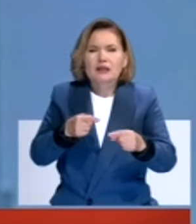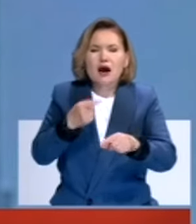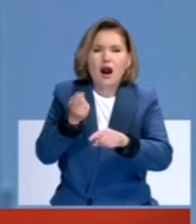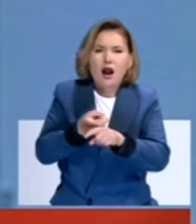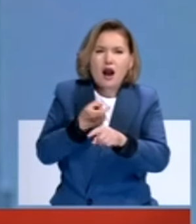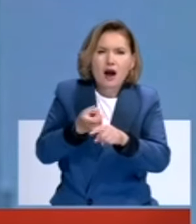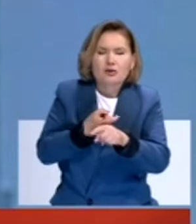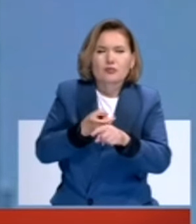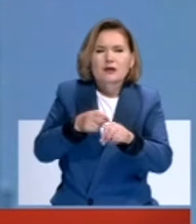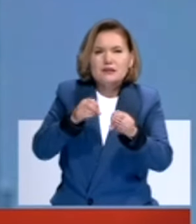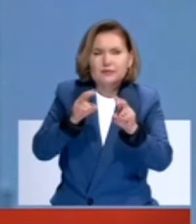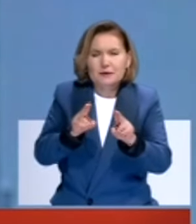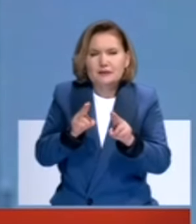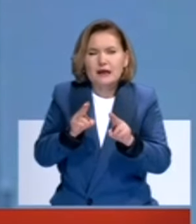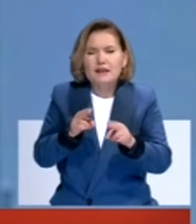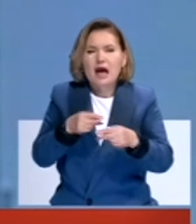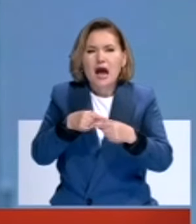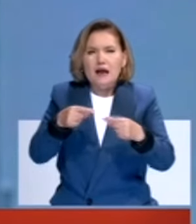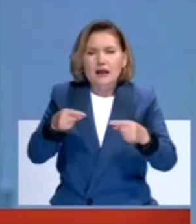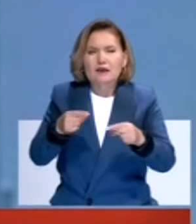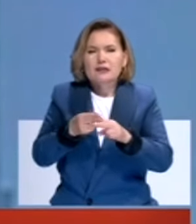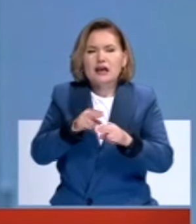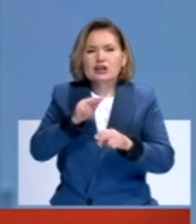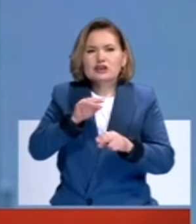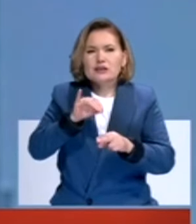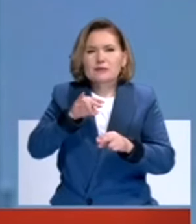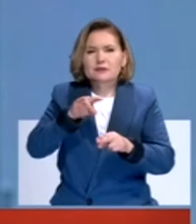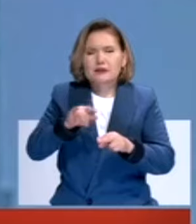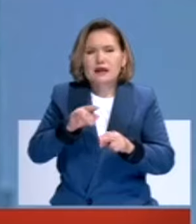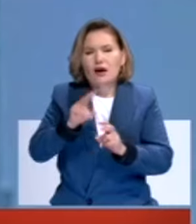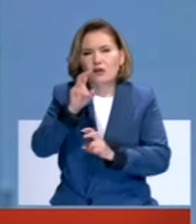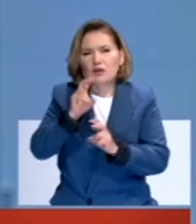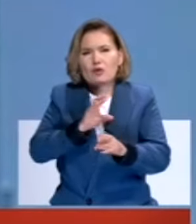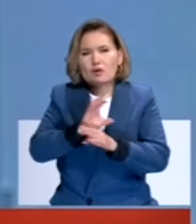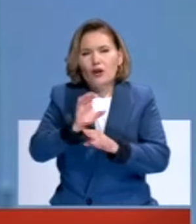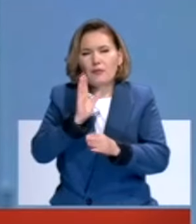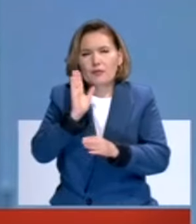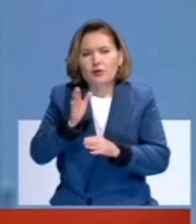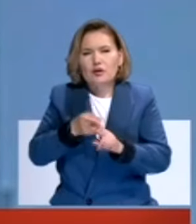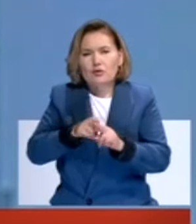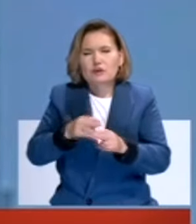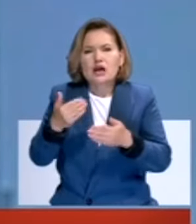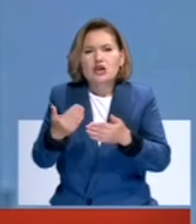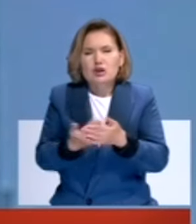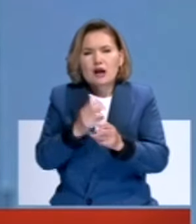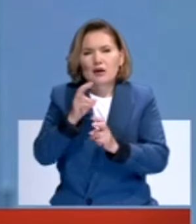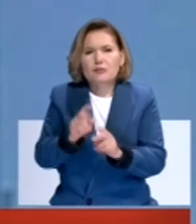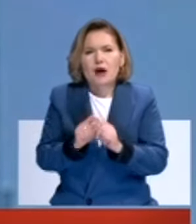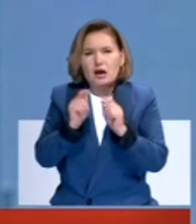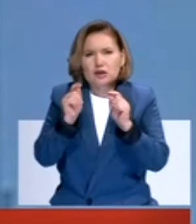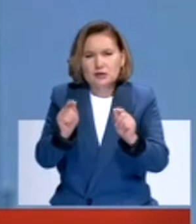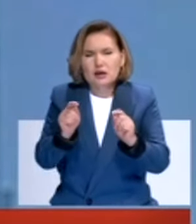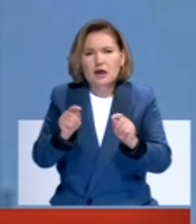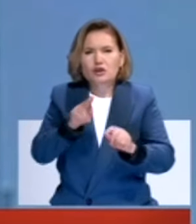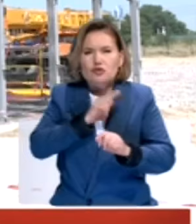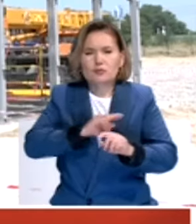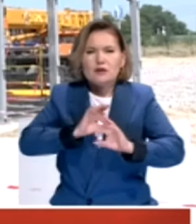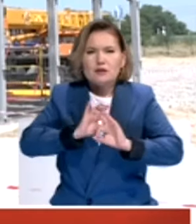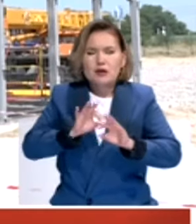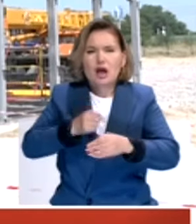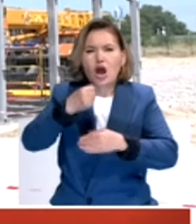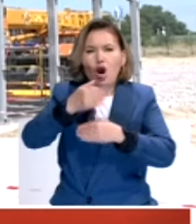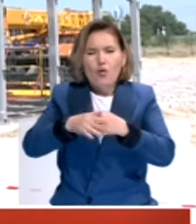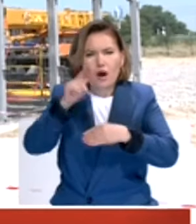құны 160 миллион доллар. Алатау қаласында бой көтеретін кәсіпорынның құрылысымен Айдана Қуантхан танысып қайтты.